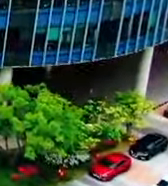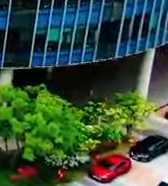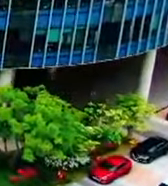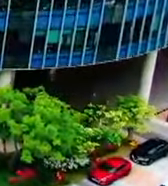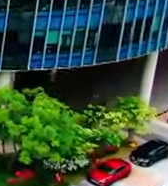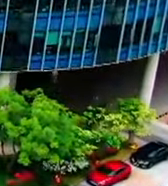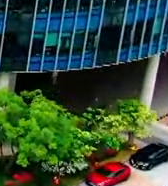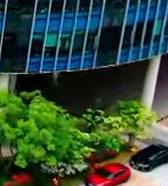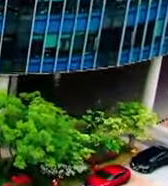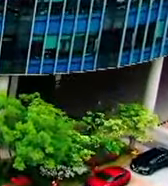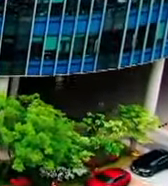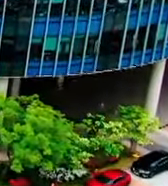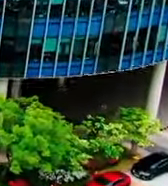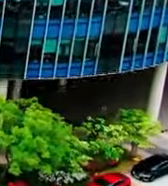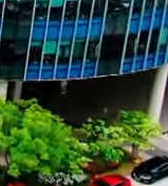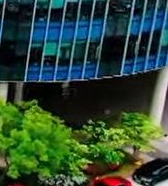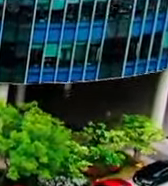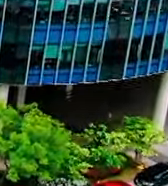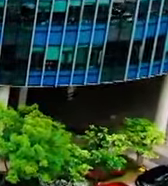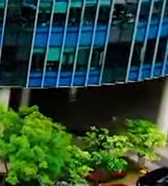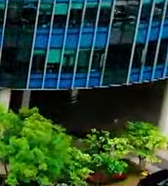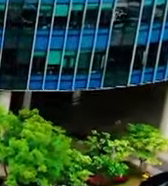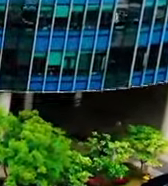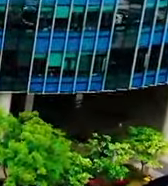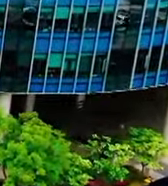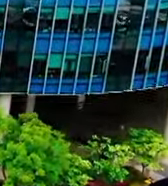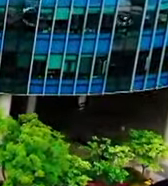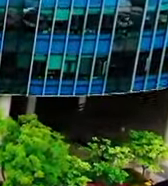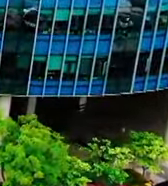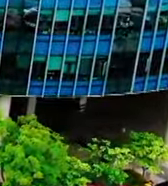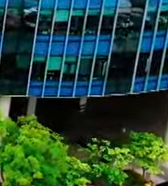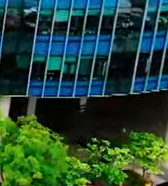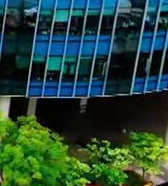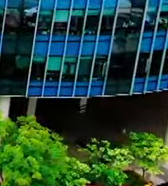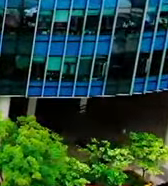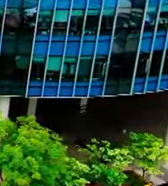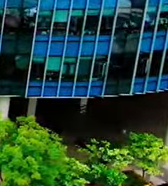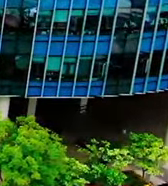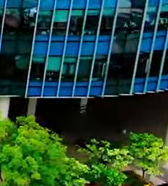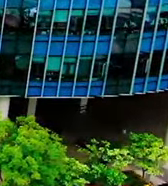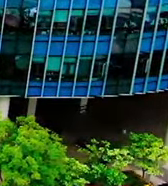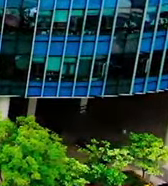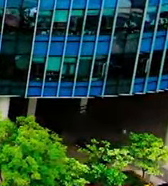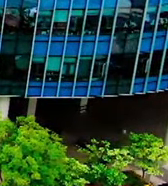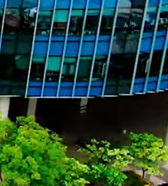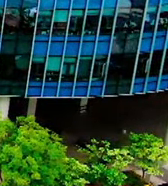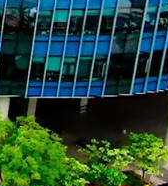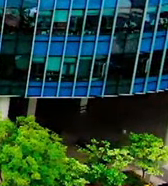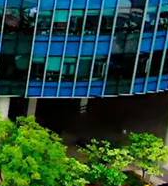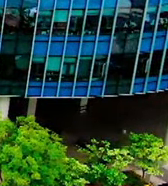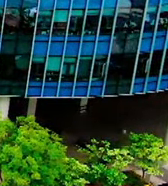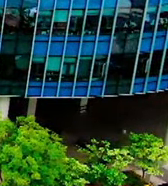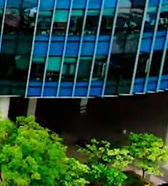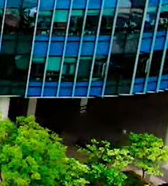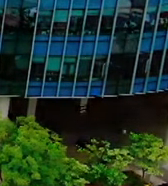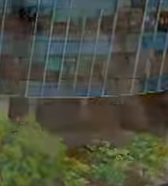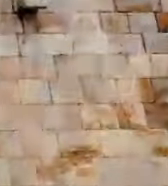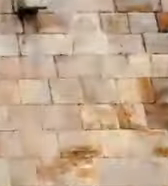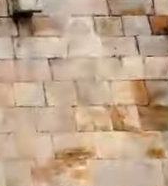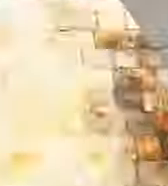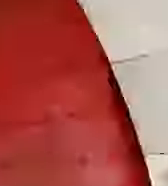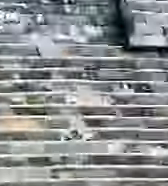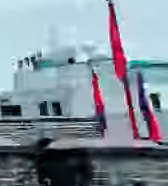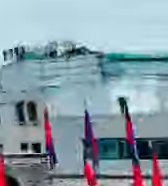세종으로 가보죠. 5.8%. 국회 세종 이전 공약을 국민의힘에서 냈었죠. 5.8%.